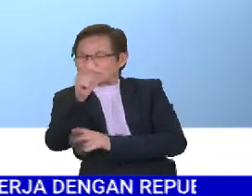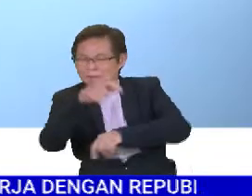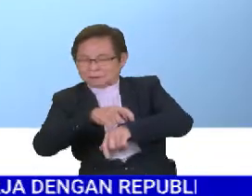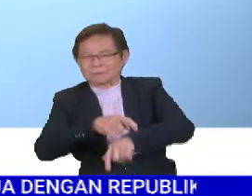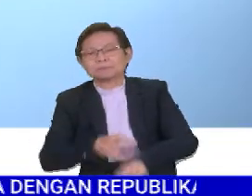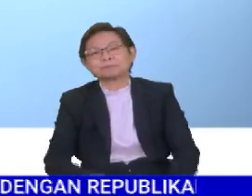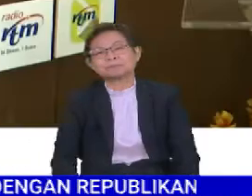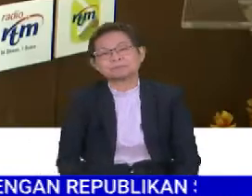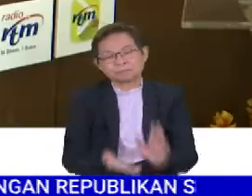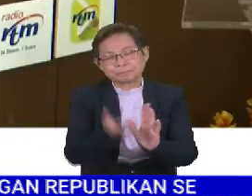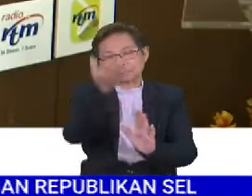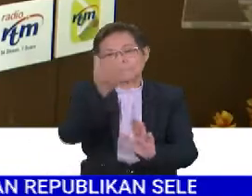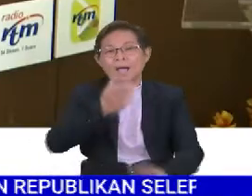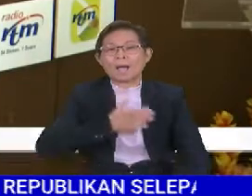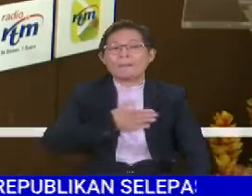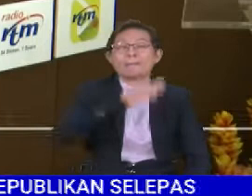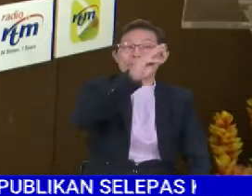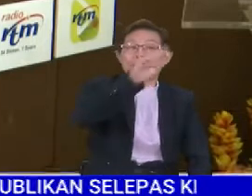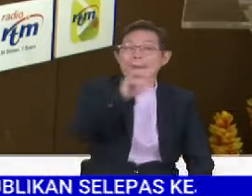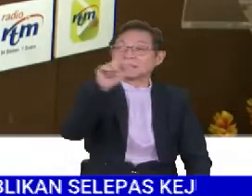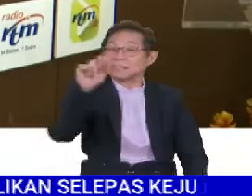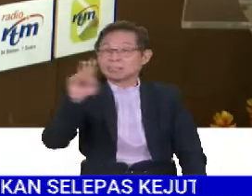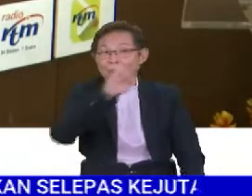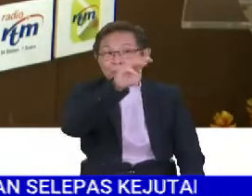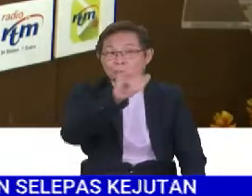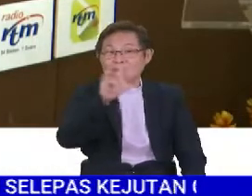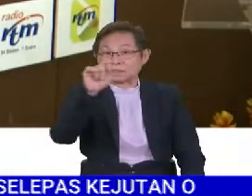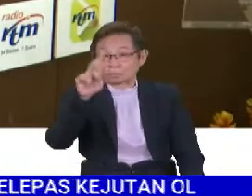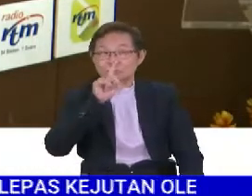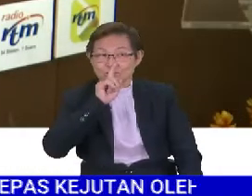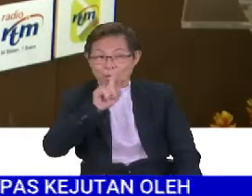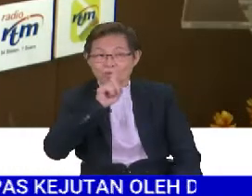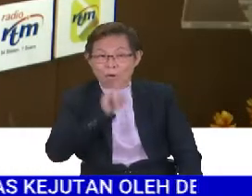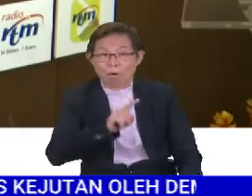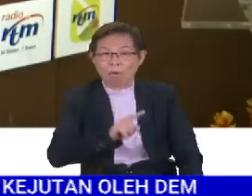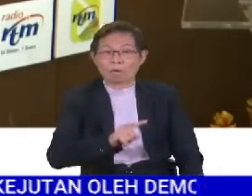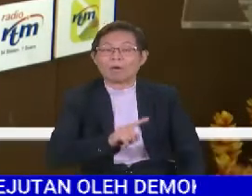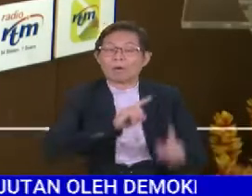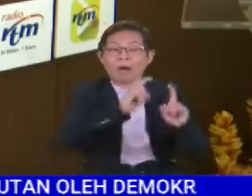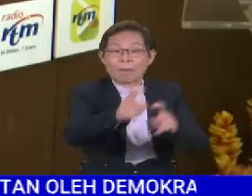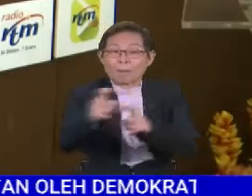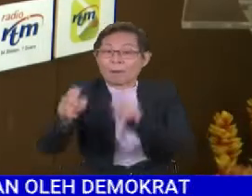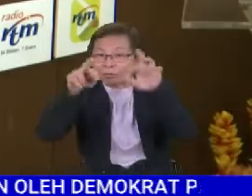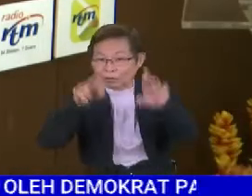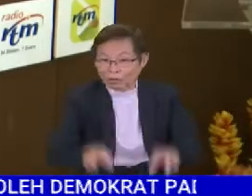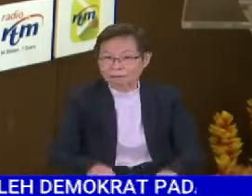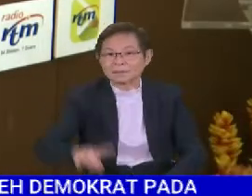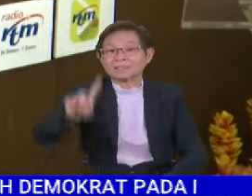lagi. MyTV sebenarnya memberi kepada rakyat satu